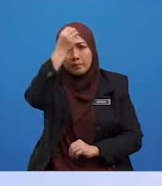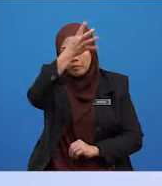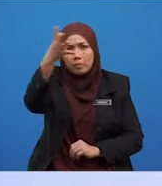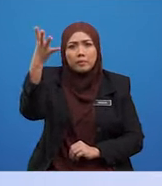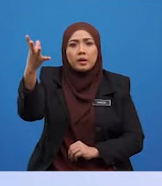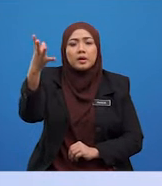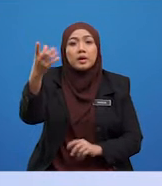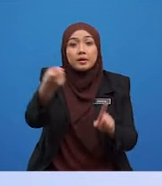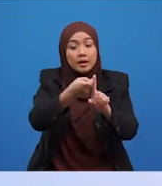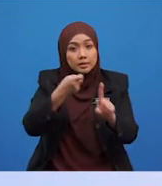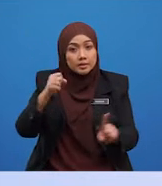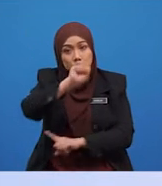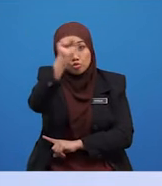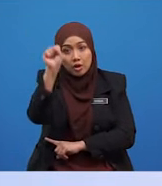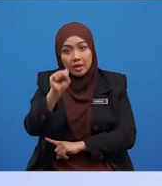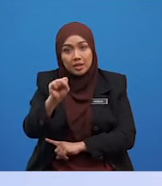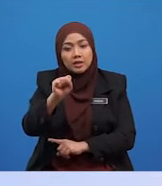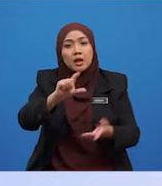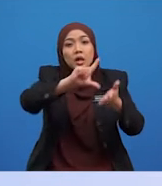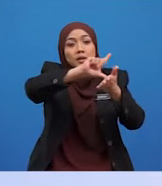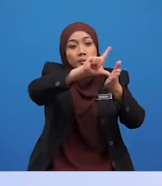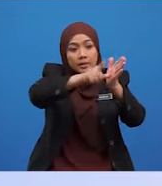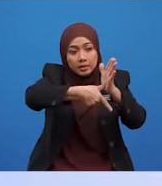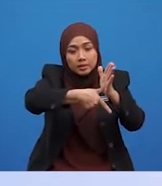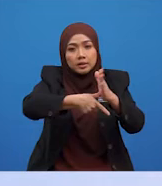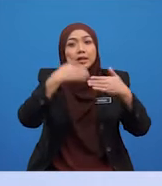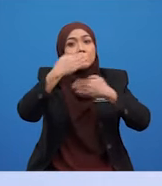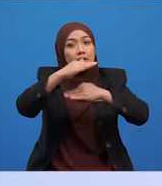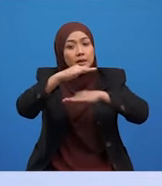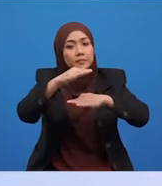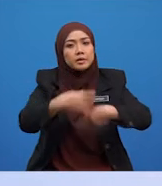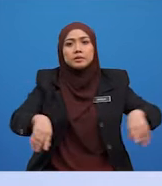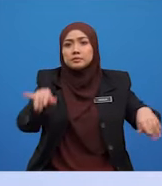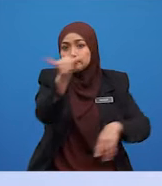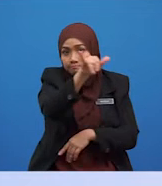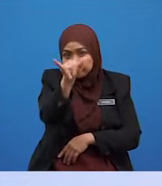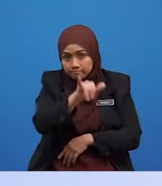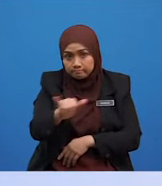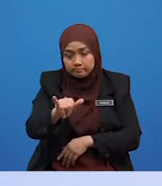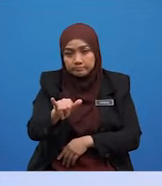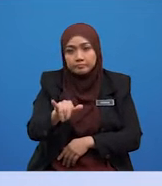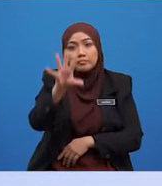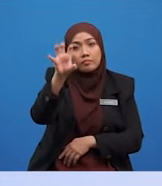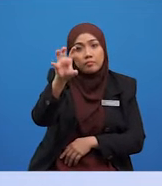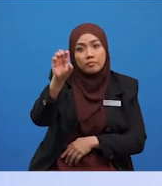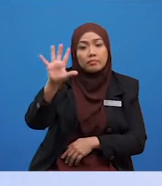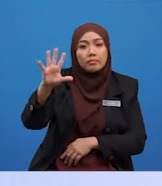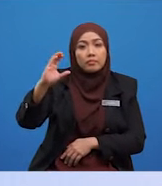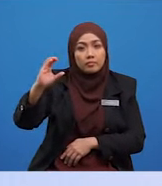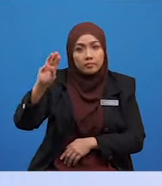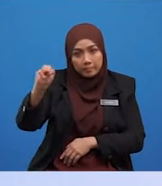Maklumat dari soalan ialah diameter tingkap sama dengan 50